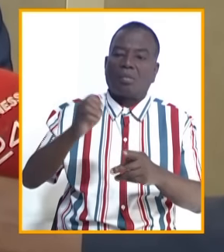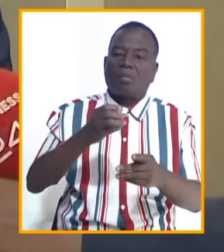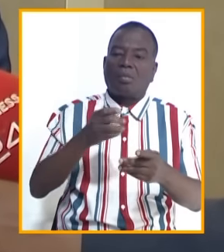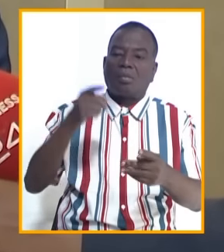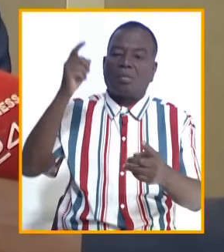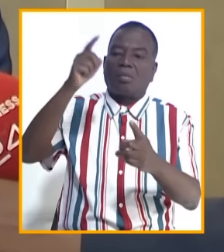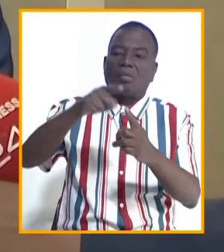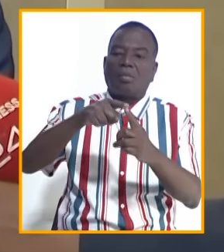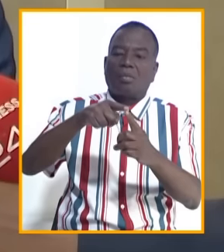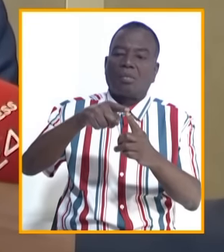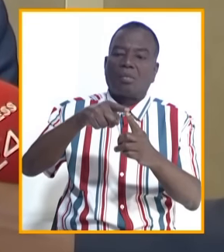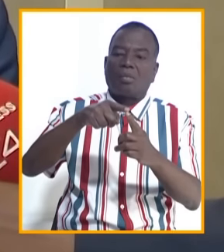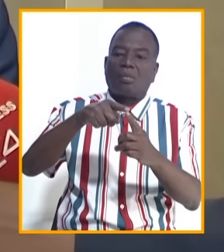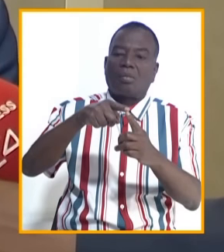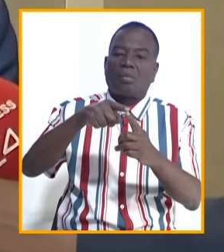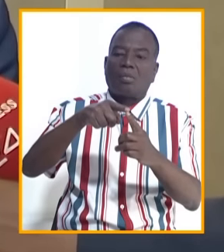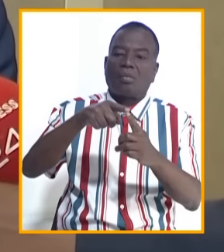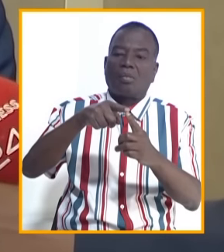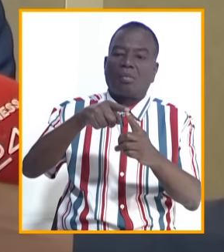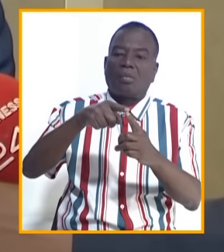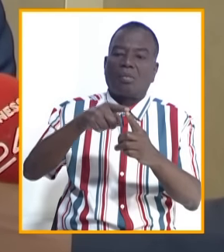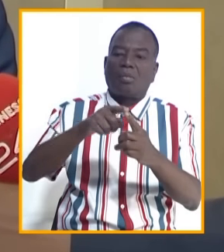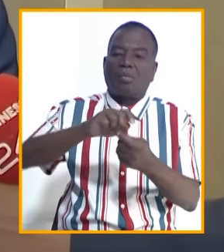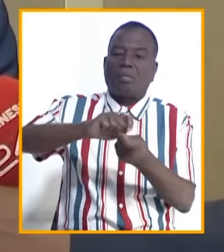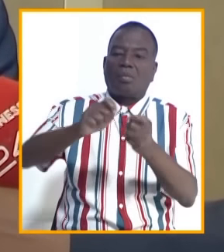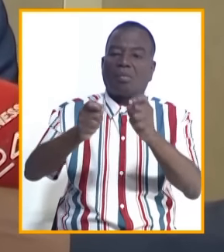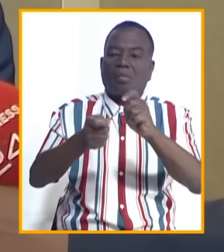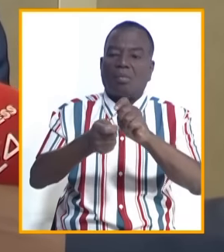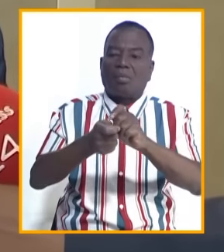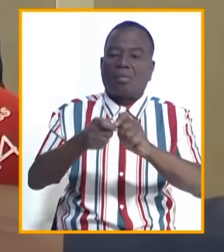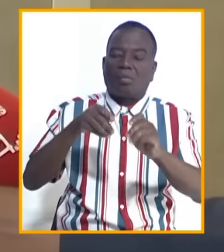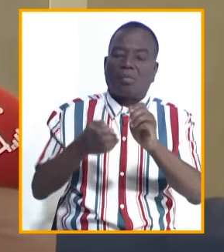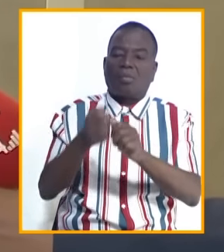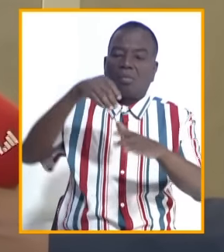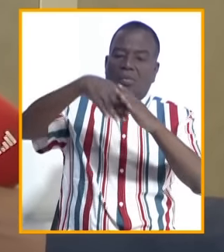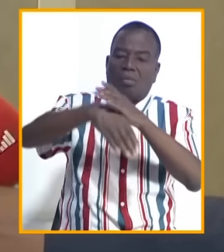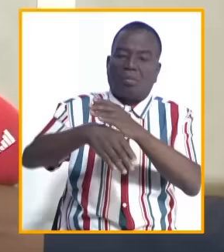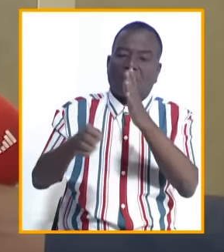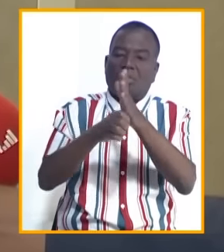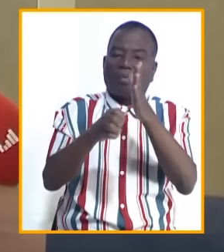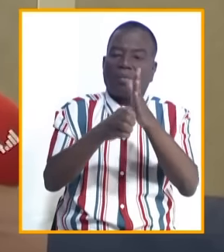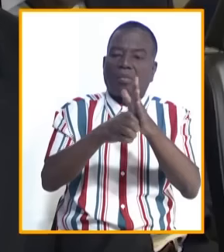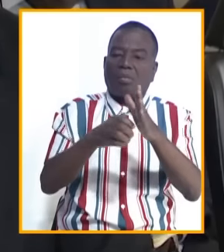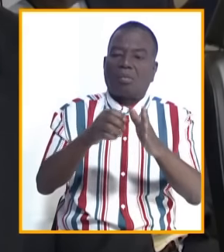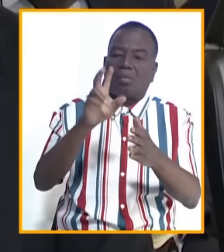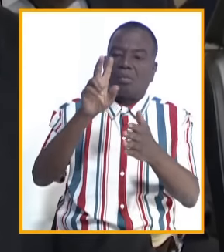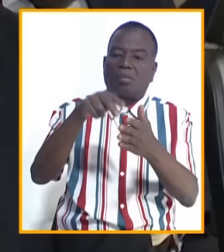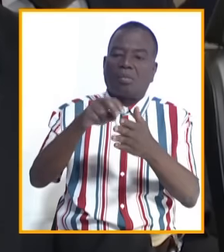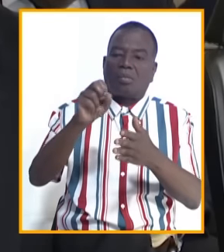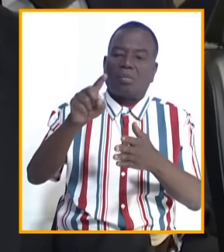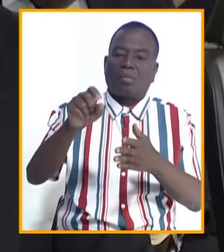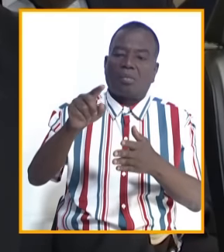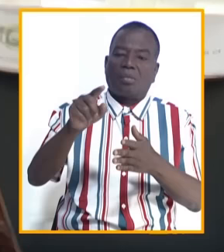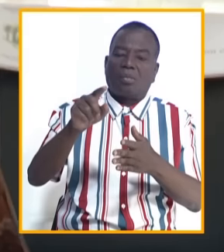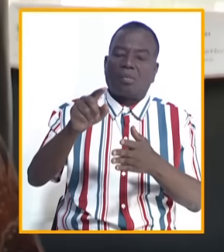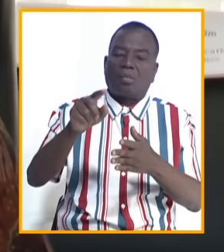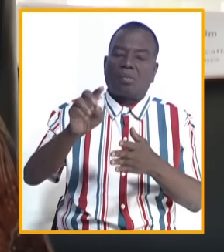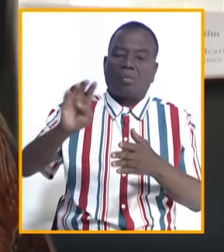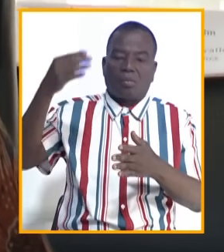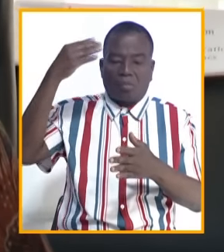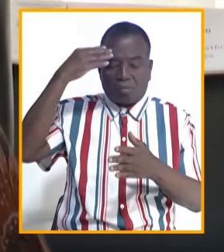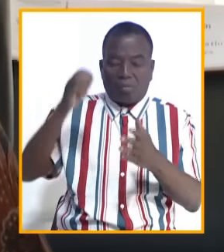d'atteindre aussi une transformation plus profonde de l'économie vers 2030. La ministre de l'Économie,